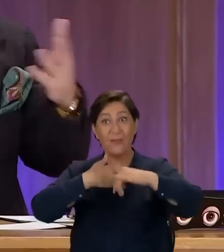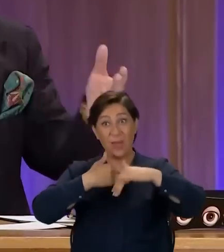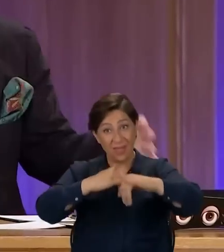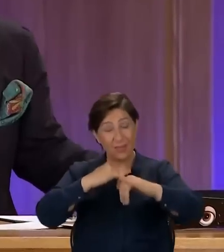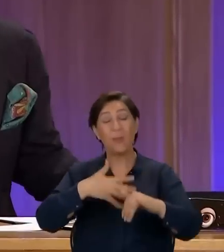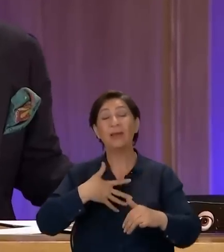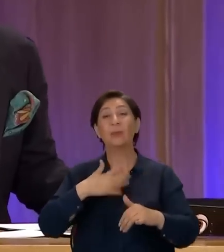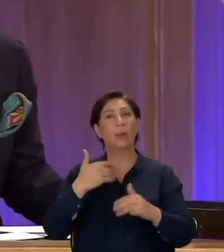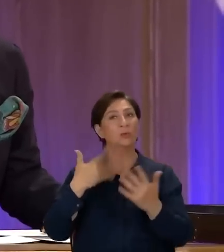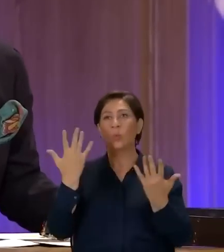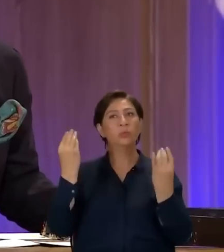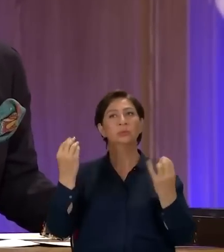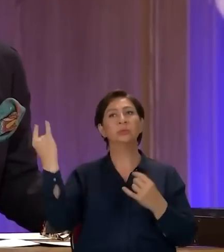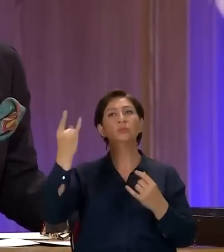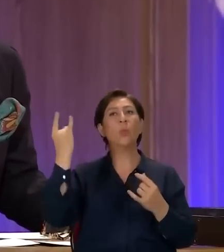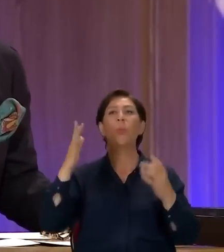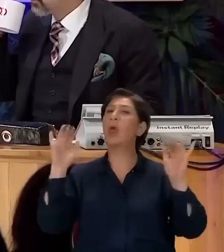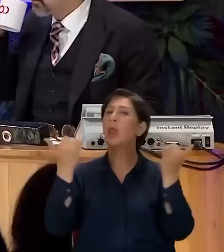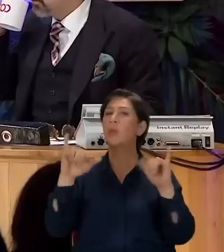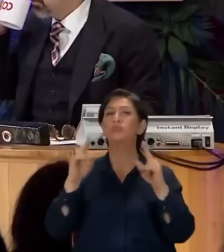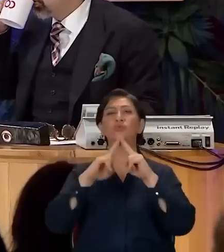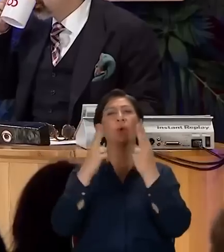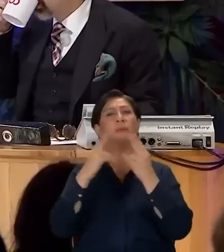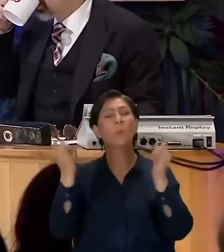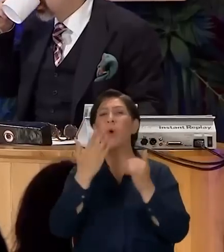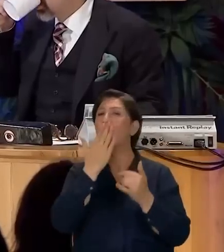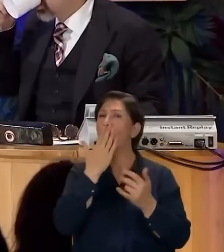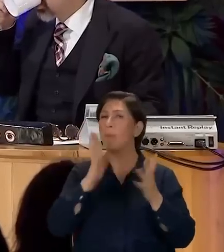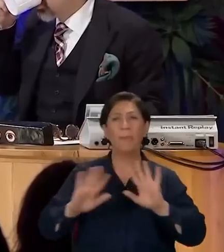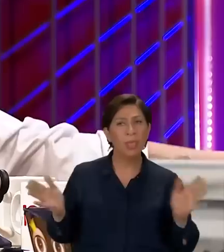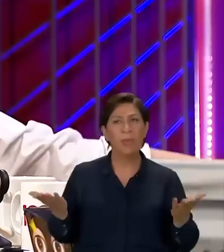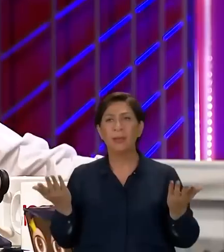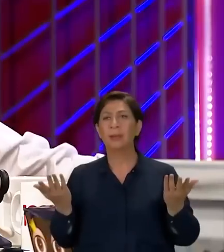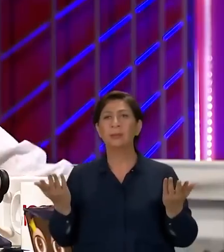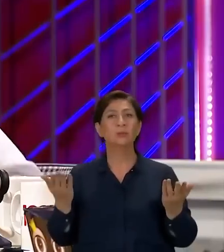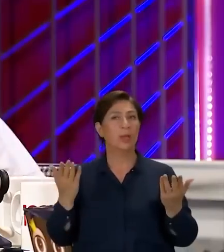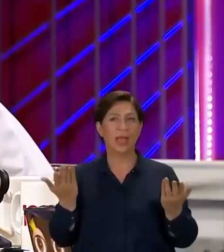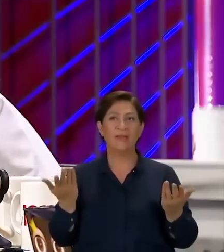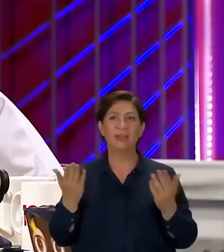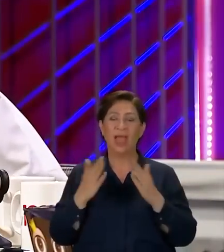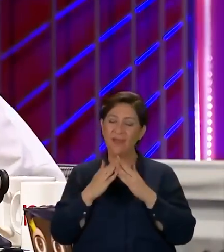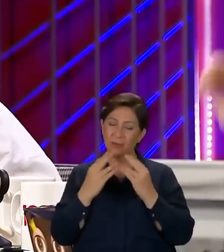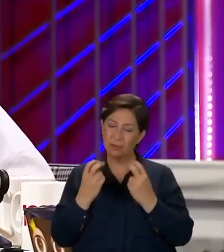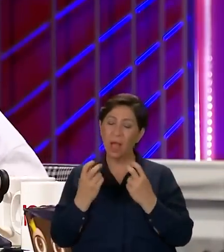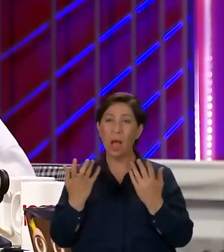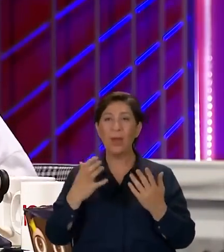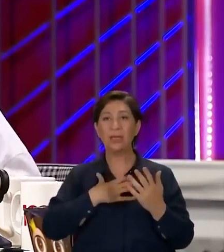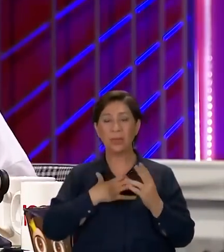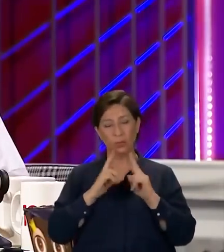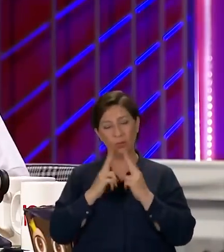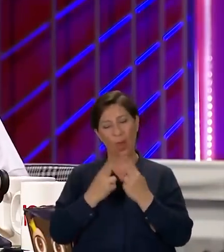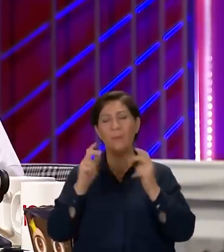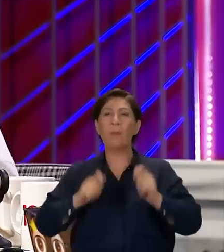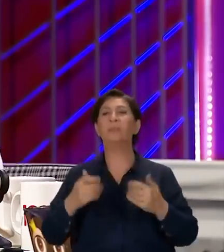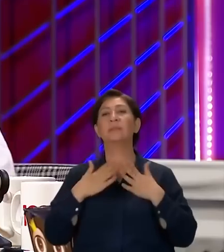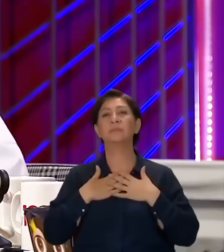şey diyeceğim. Televizyon... Gayet dışarıdaydım. Gayet konservatuvarımı bitirdim. Dünyayı gezdim. Okulumu okudum. Bilmem ne yaptım. Onun haricinde evet asosyaldim. Ama kendi dünyamı yarattım